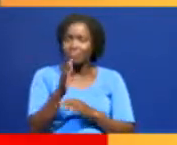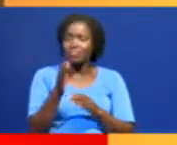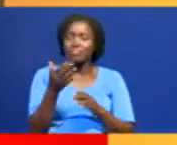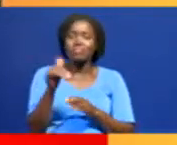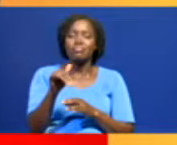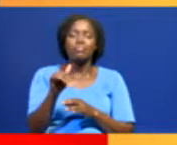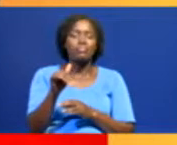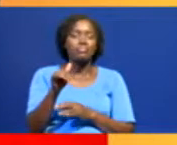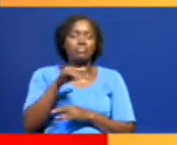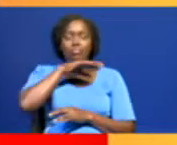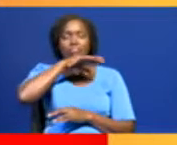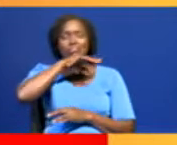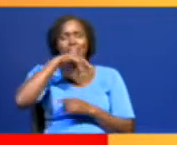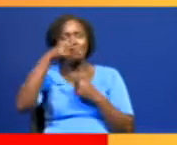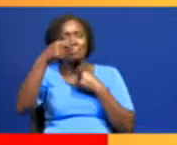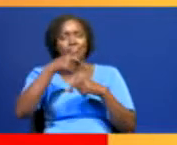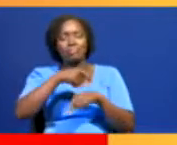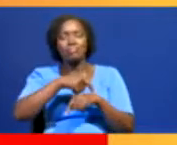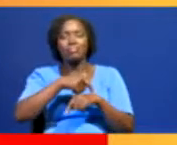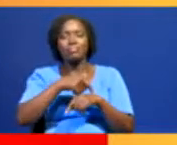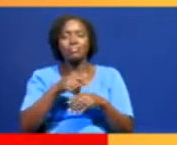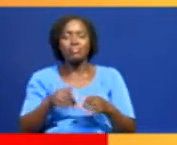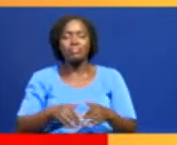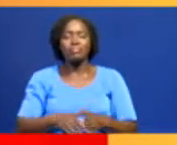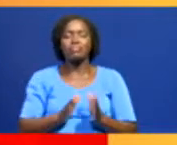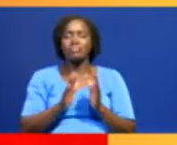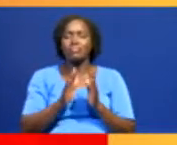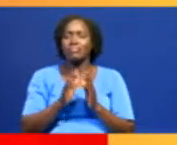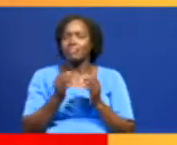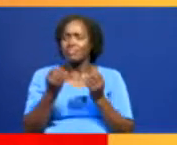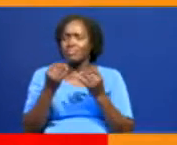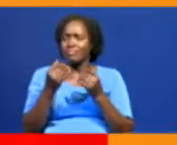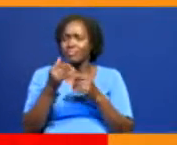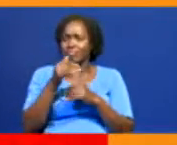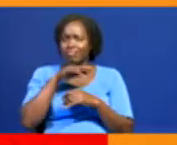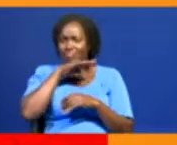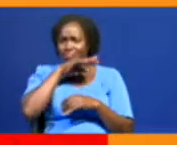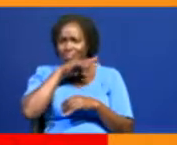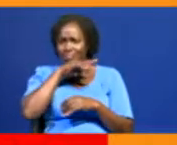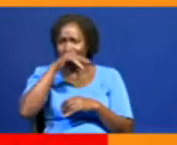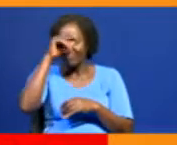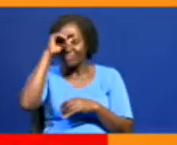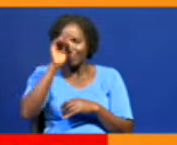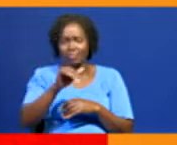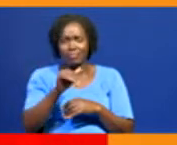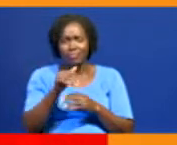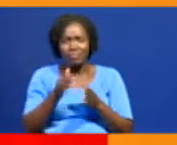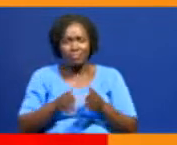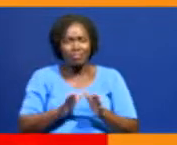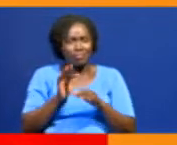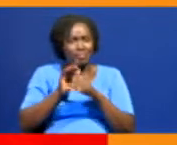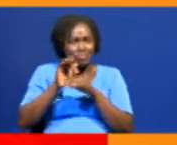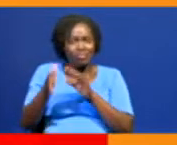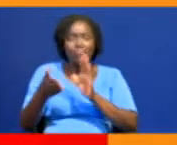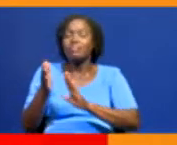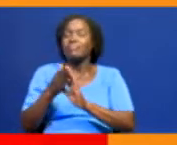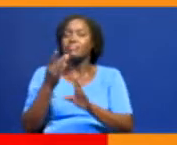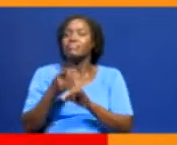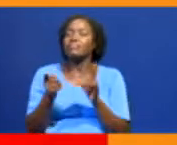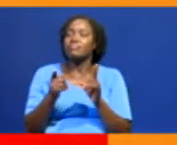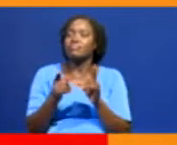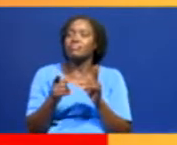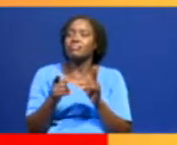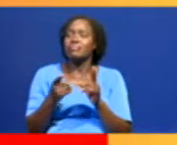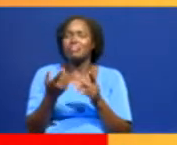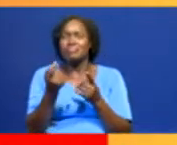mbwa inachukua muda mfupi sana, inazaa tumbwa wingi. Kwa hivyo pengine hii serikali tulitarajia kwamba itazaa mapema haraka haraka, lakini pengine yangezaa mazao